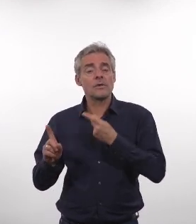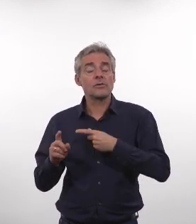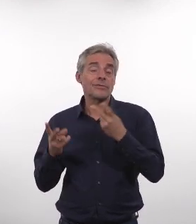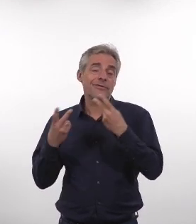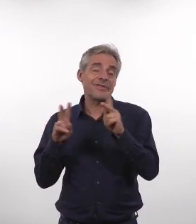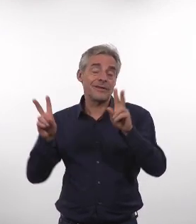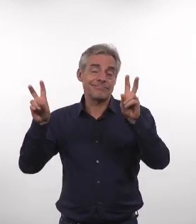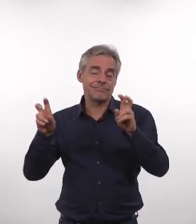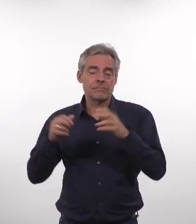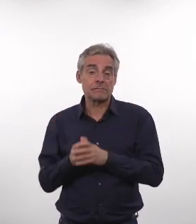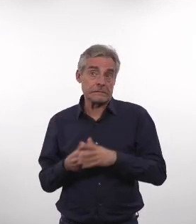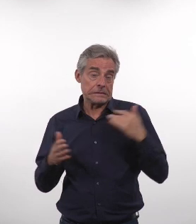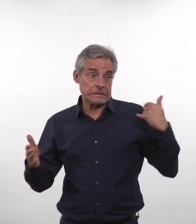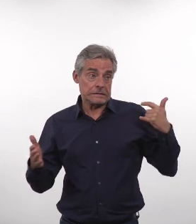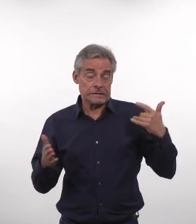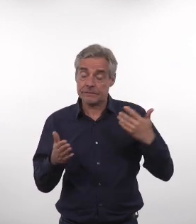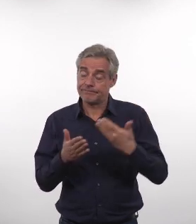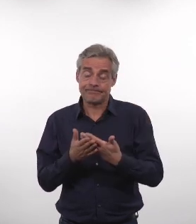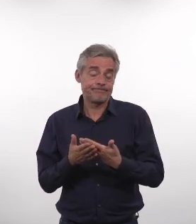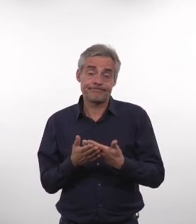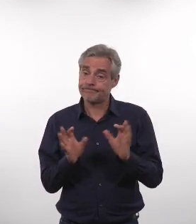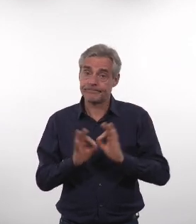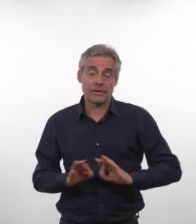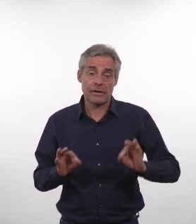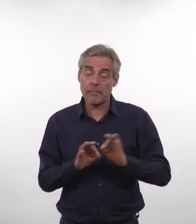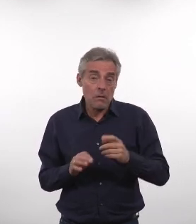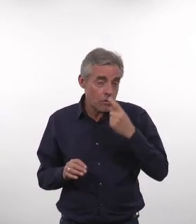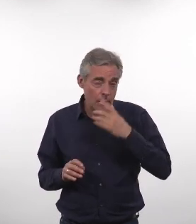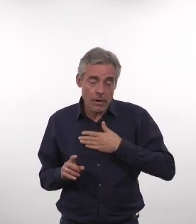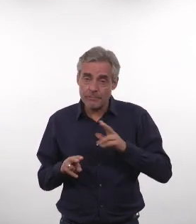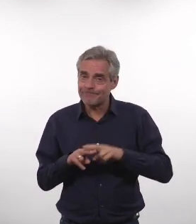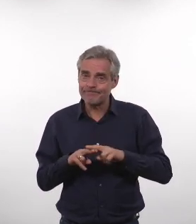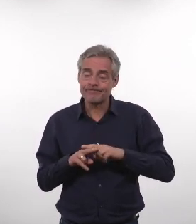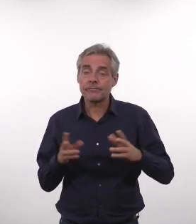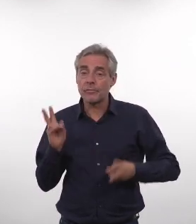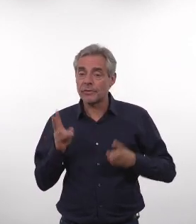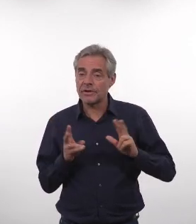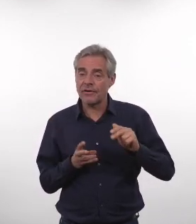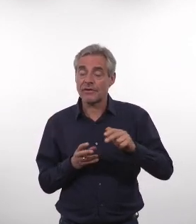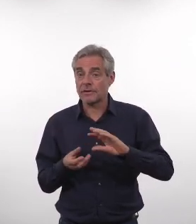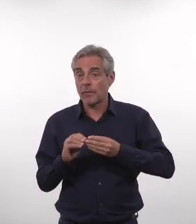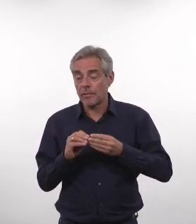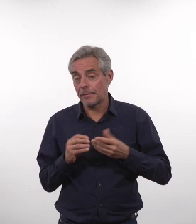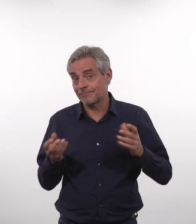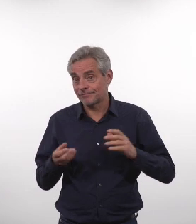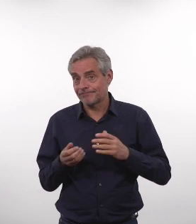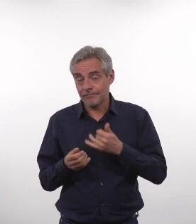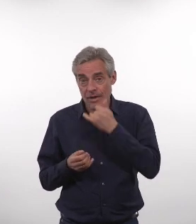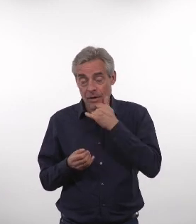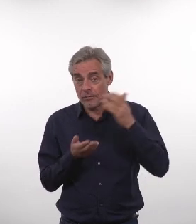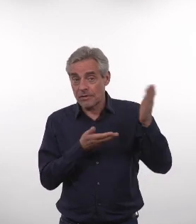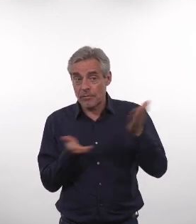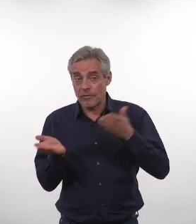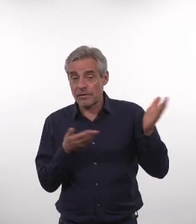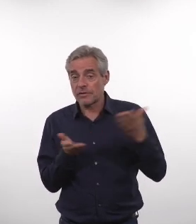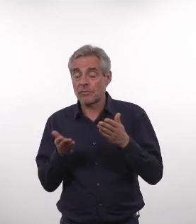en revanche, jusqu'à présent, ça n'existe pas à ma connaissance, mais je pense que c'est un défaut d'approvisionnement.